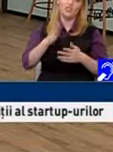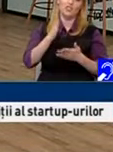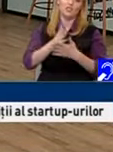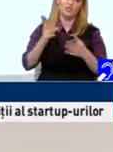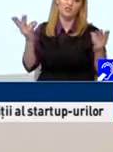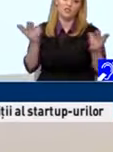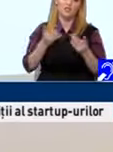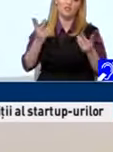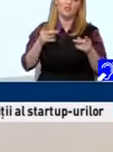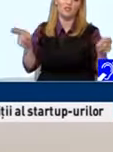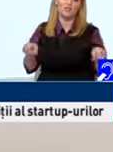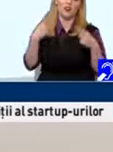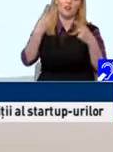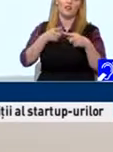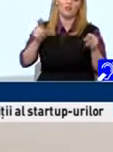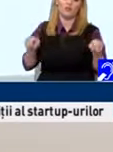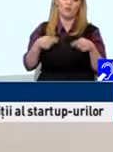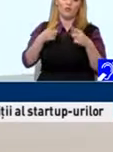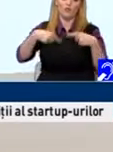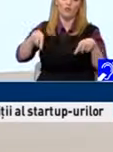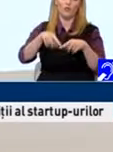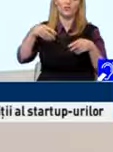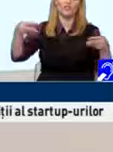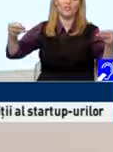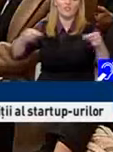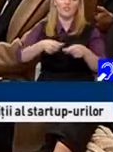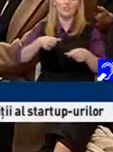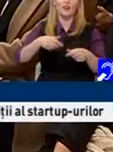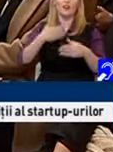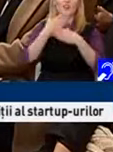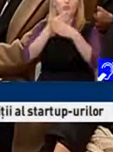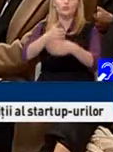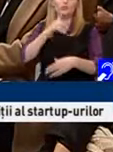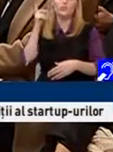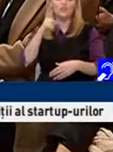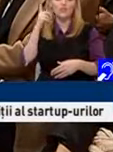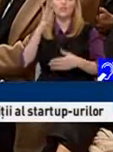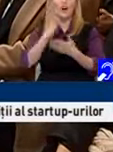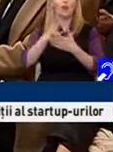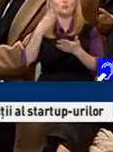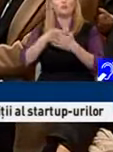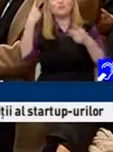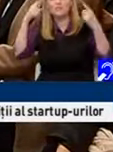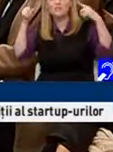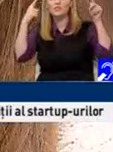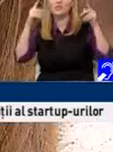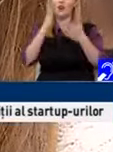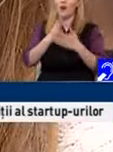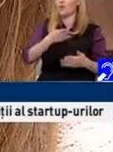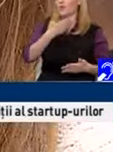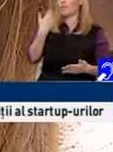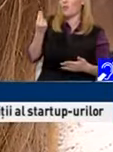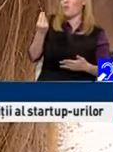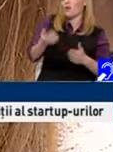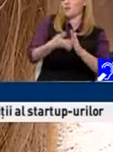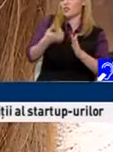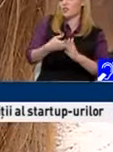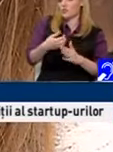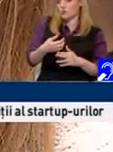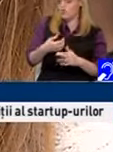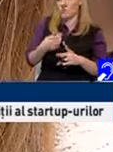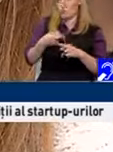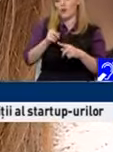necesitatea creării unui fond de investiții care ar ajuta tinerii să-și pună ideile inovative în practică. Pentru început, bugetul de 200.000 de euro ar